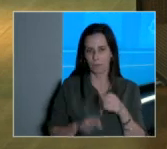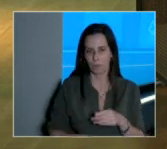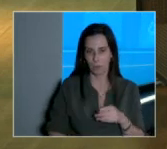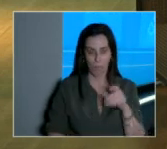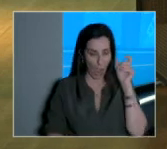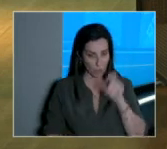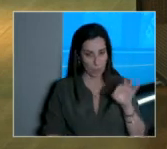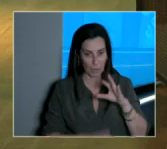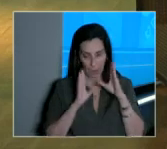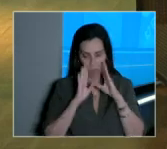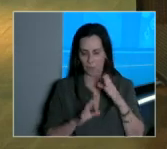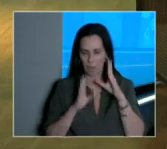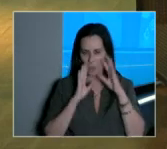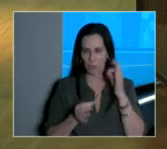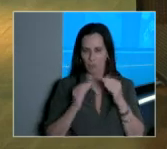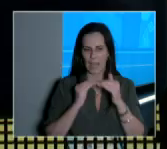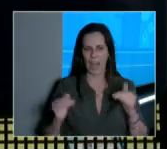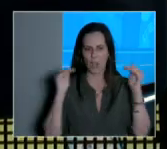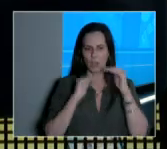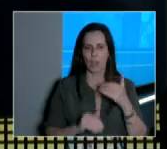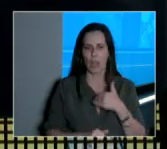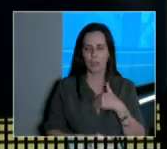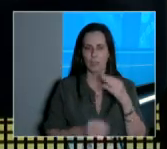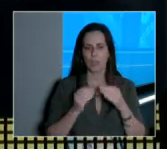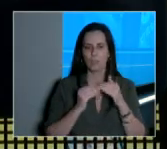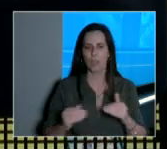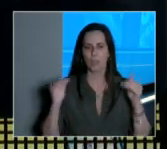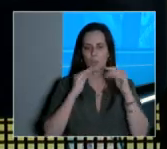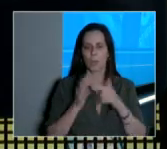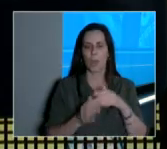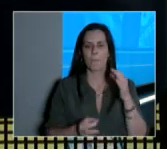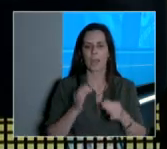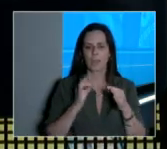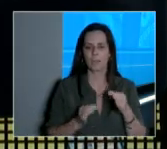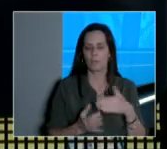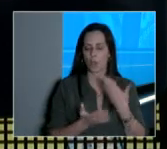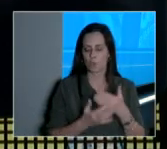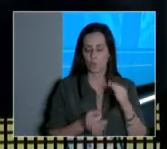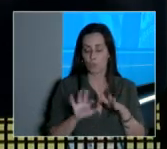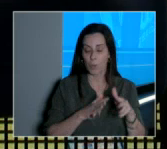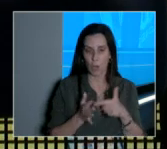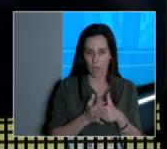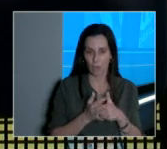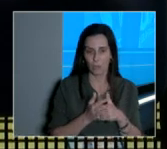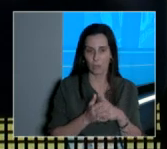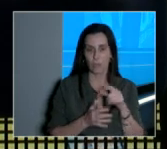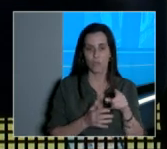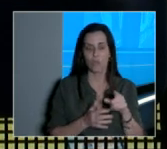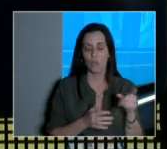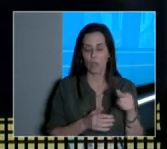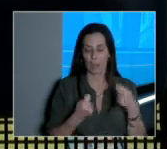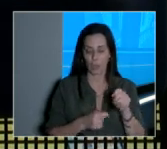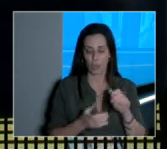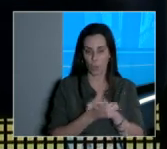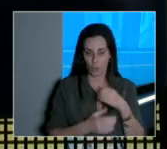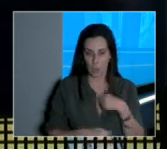איבד אמון בעצמו. אני מאמין לבית המשפט העליון, אני בית המשפט העליון ופרקליטה והיועץ המשפטי לממשלה, כשהוא העמיד חבר